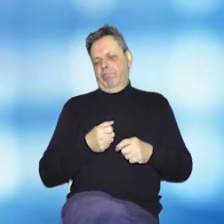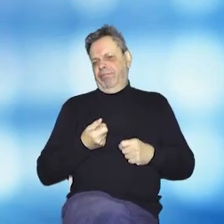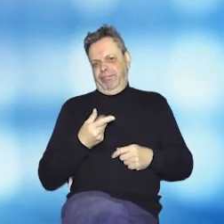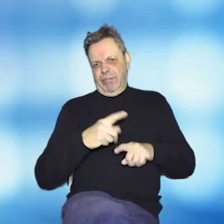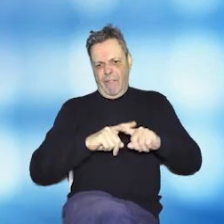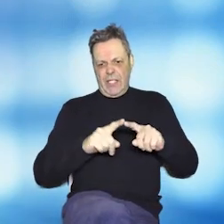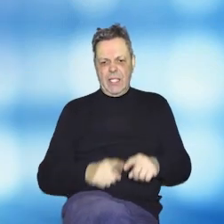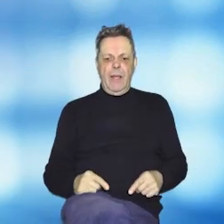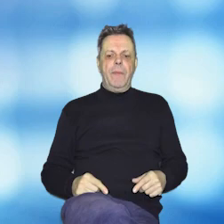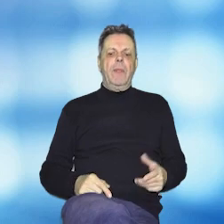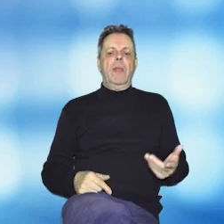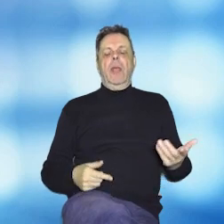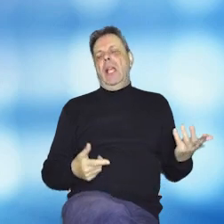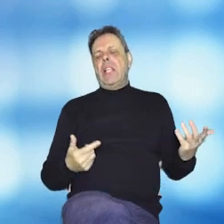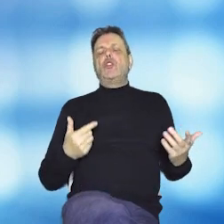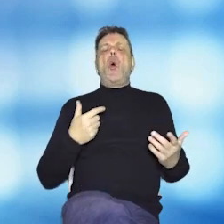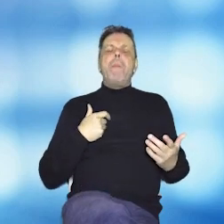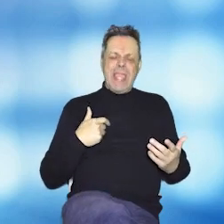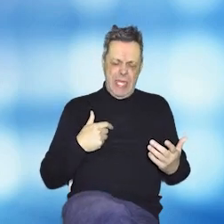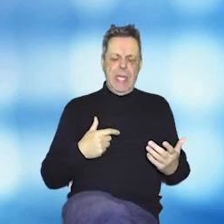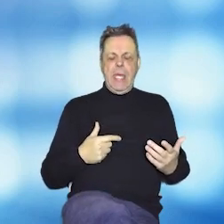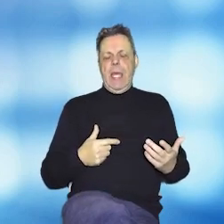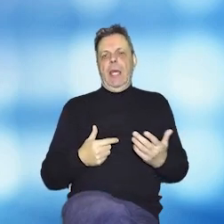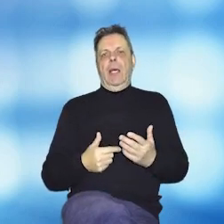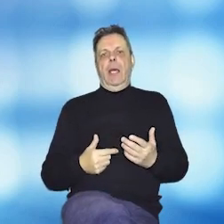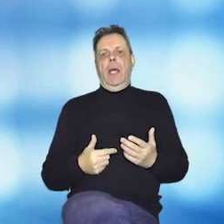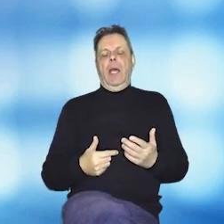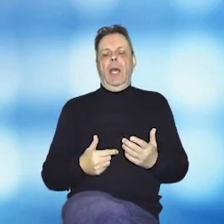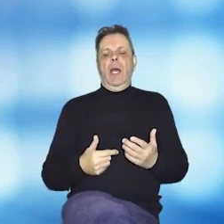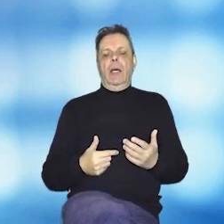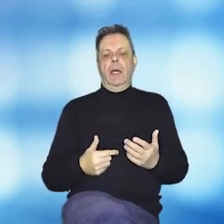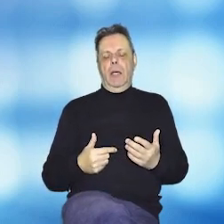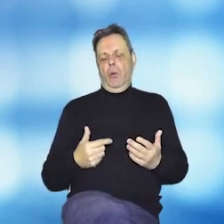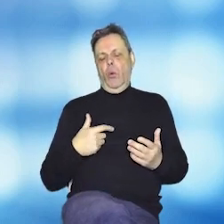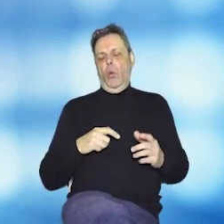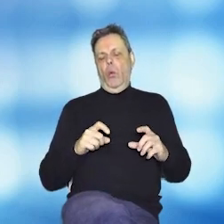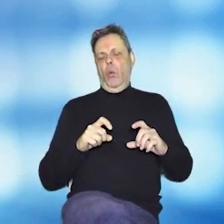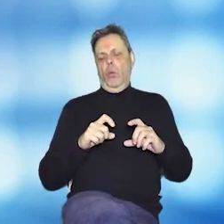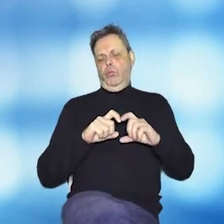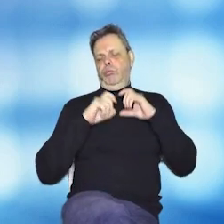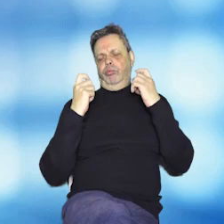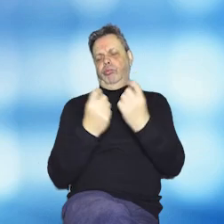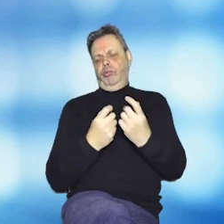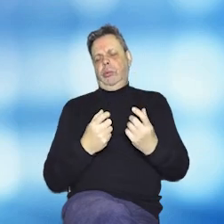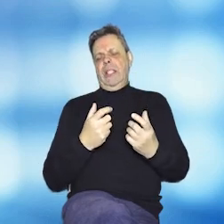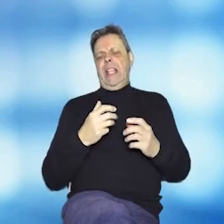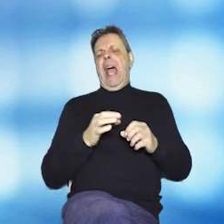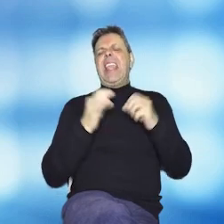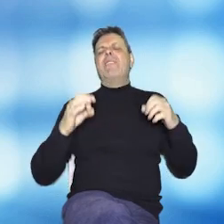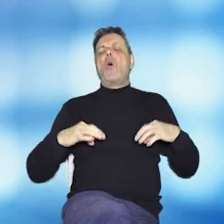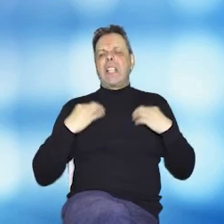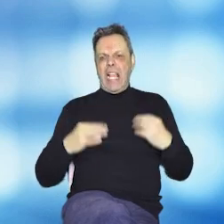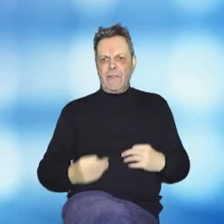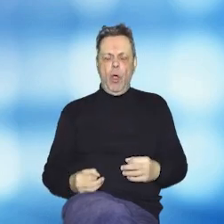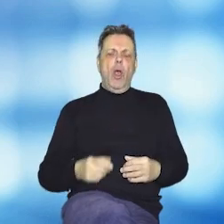zato jer vodim parazitologiju na Hrvatskom zavodu za javno zdravstvo, koja je referentni centar za humanu parazitologiju. Parazitologija